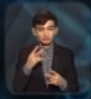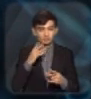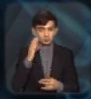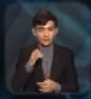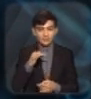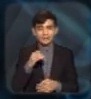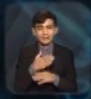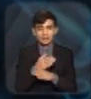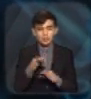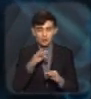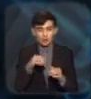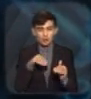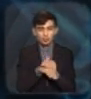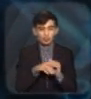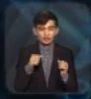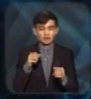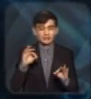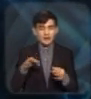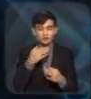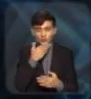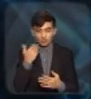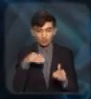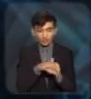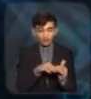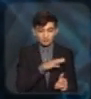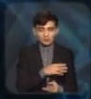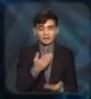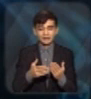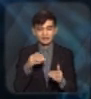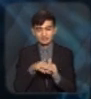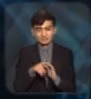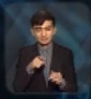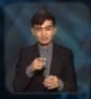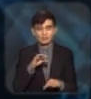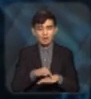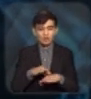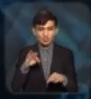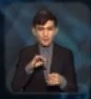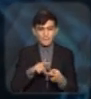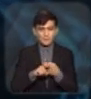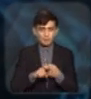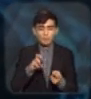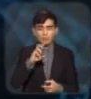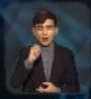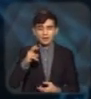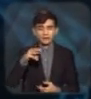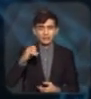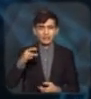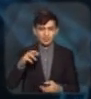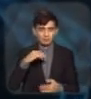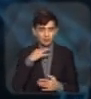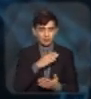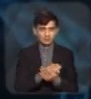Если рыбу замораживают уже не свежей или нарушены условия хранения, такая рыба кишит болезнетворными бактериями, кишечной